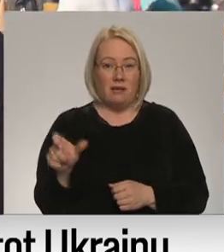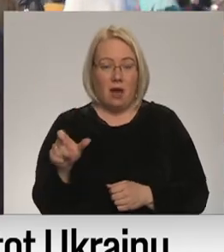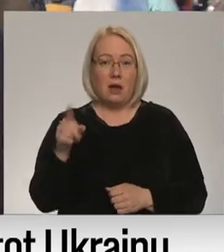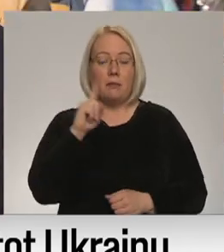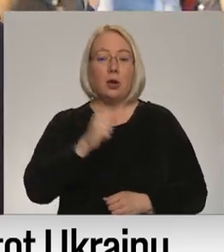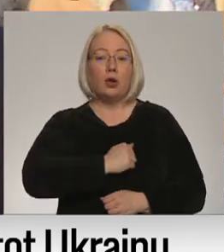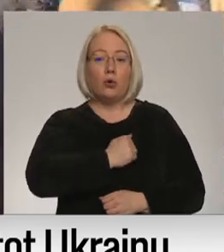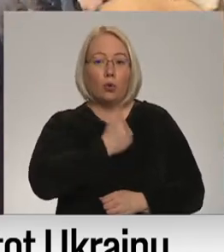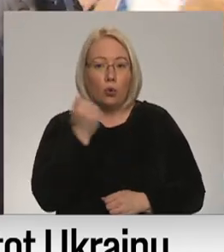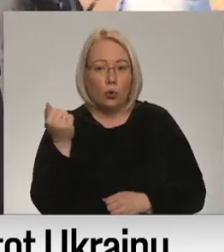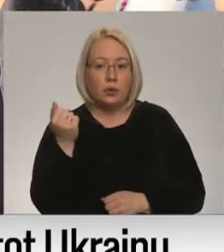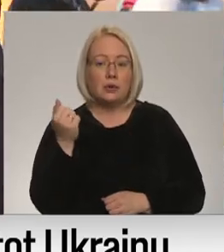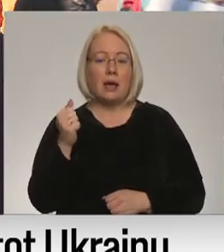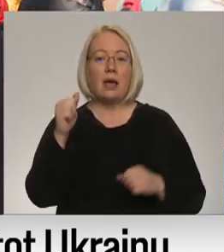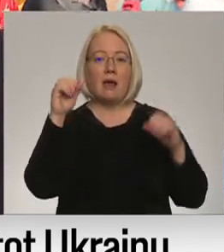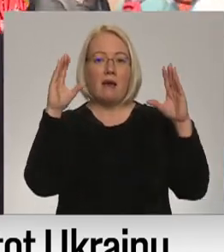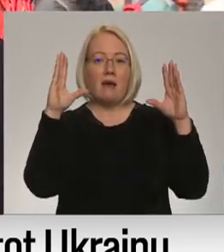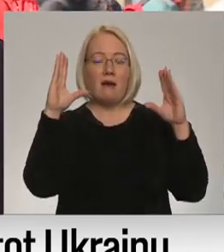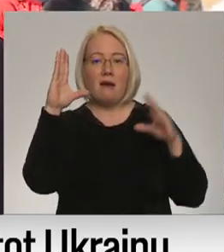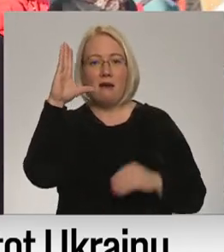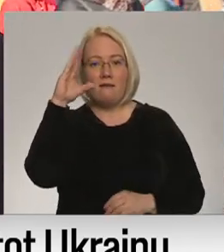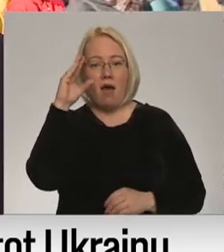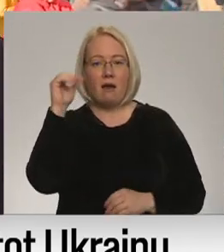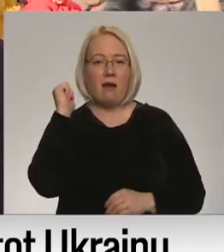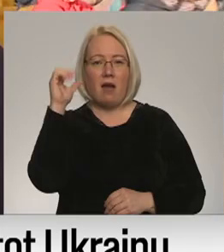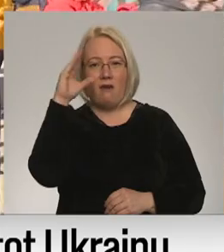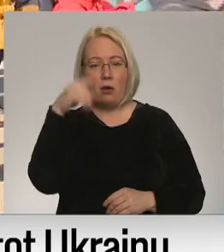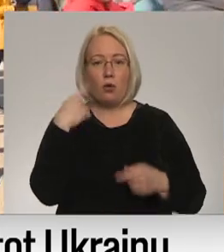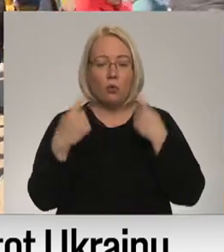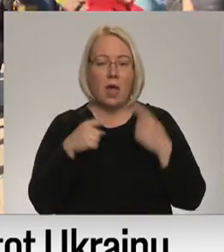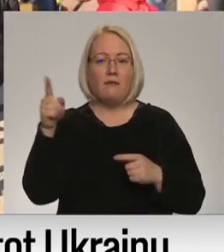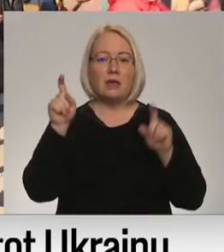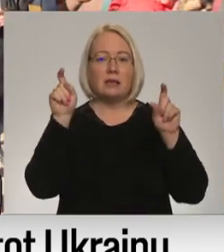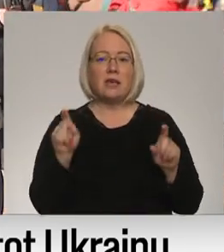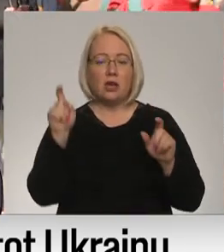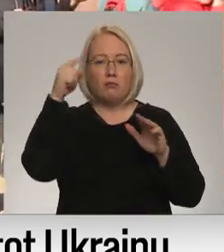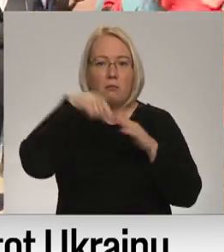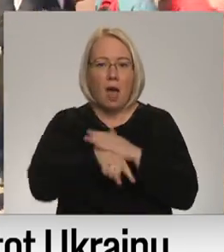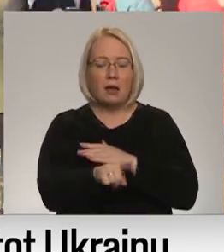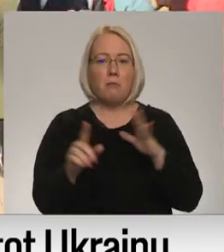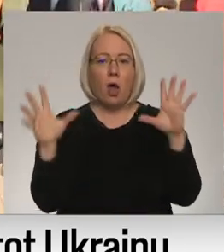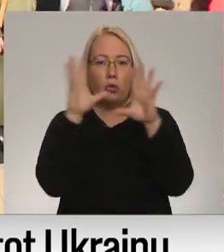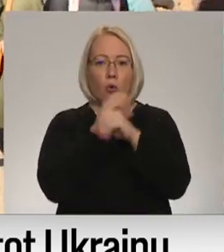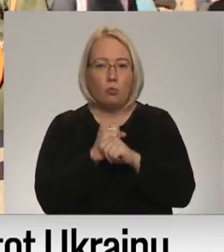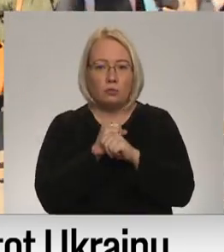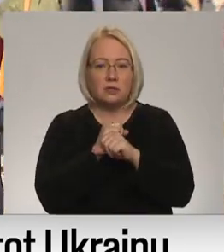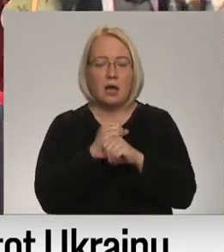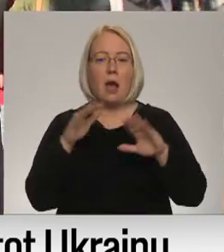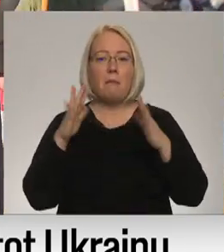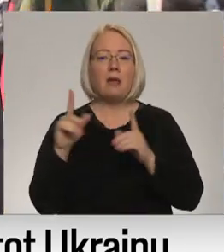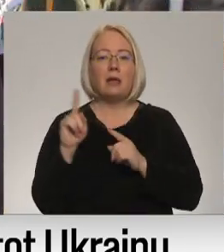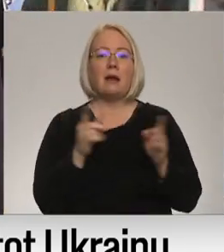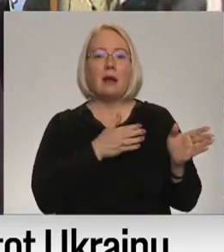grūti. Herojam slavā! Vakarā vēl ar viņu runājos. Viņi sēž pagrabā, tumsā, bet viņi ir gatavi